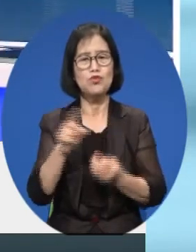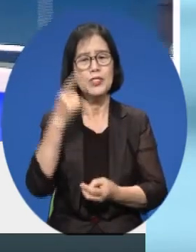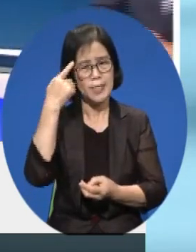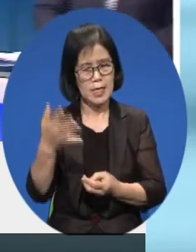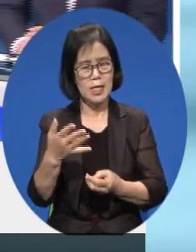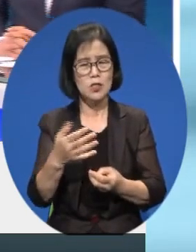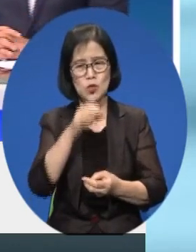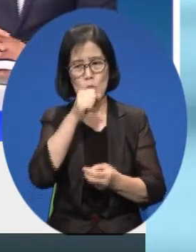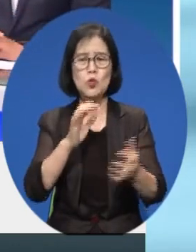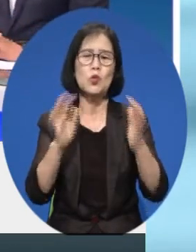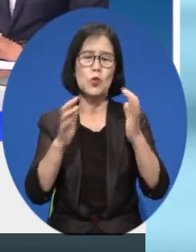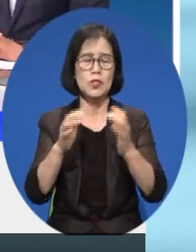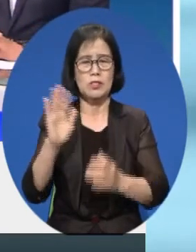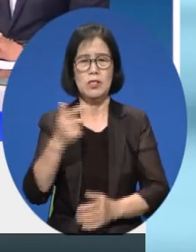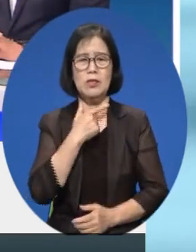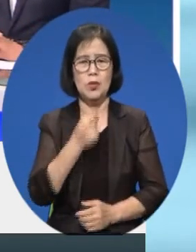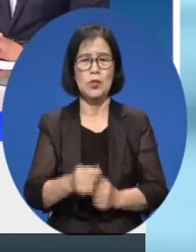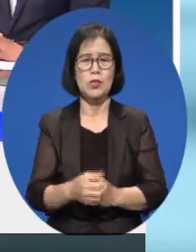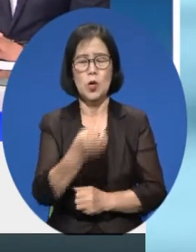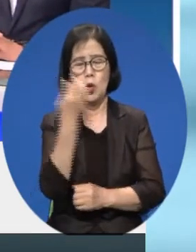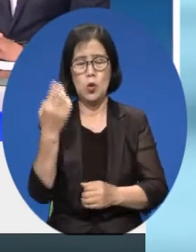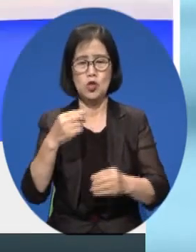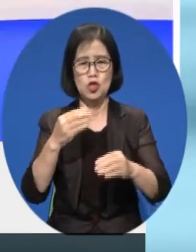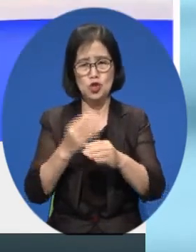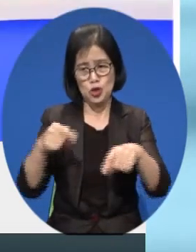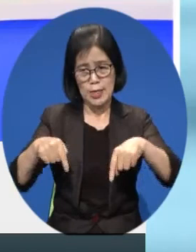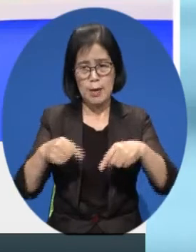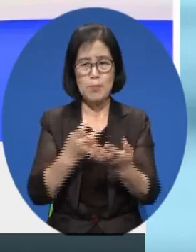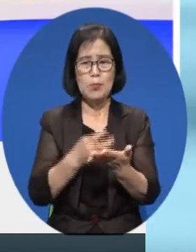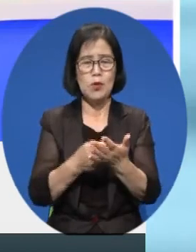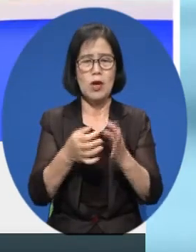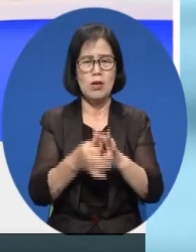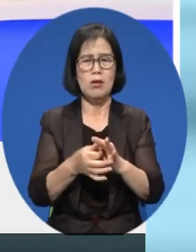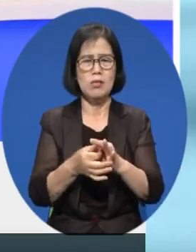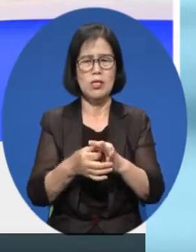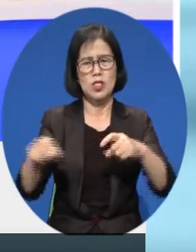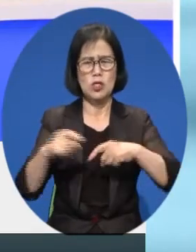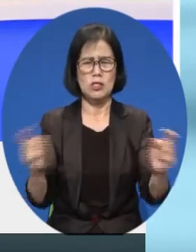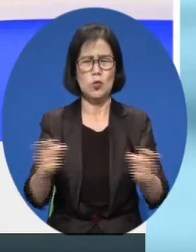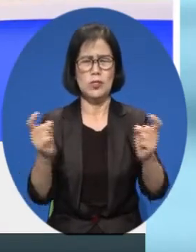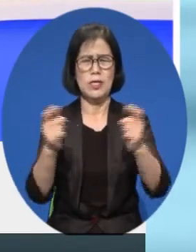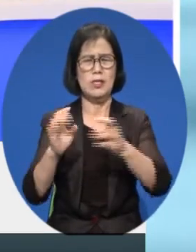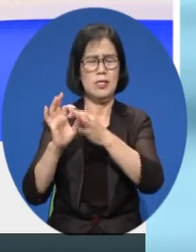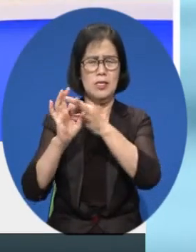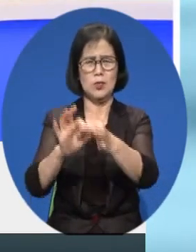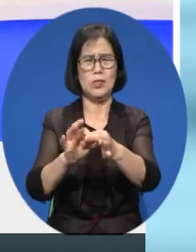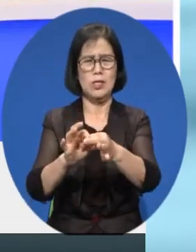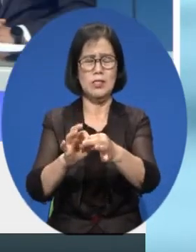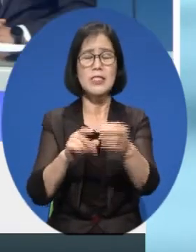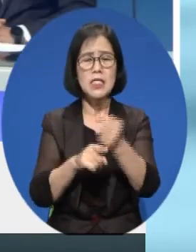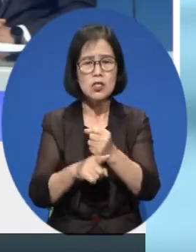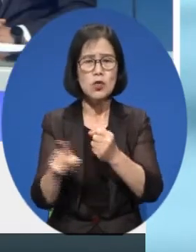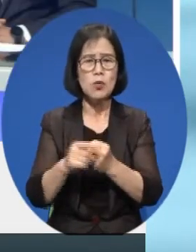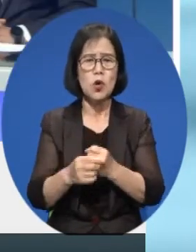생산적인 토론이 좀 됐으면 좋겠어요. 이번 언론중재법과 관련해서도 이렇게 비생산적인 정치 논쟁이 계속 지속되고 있는 이유는 네.